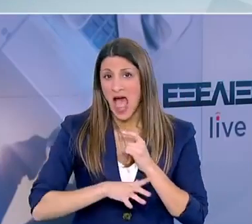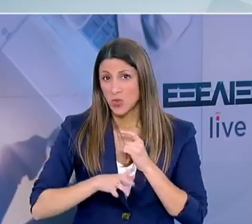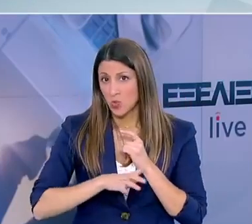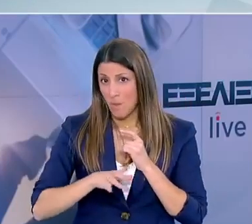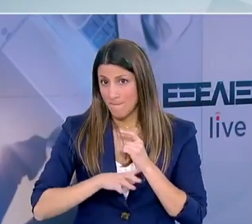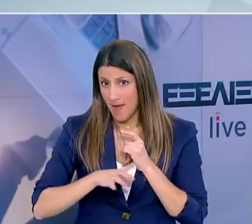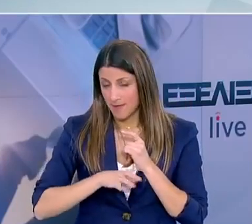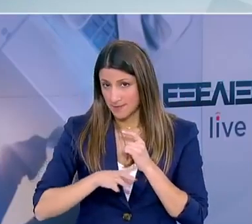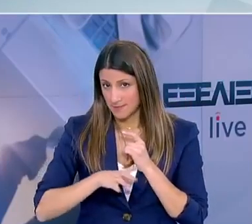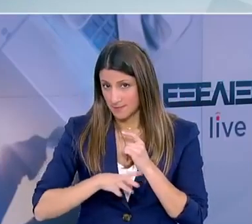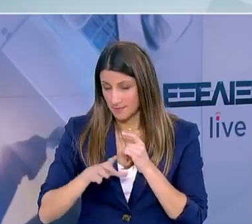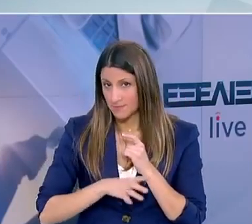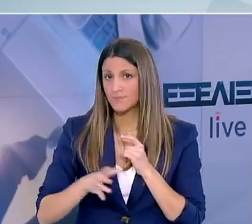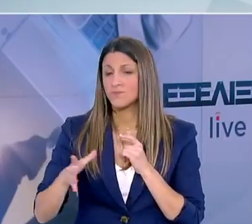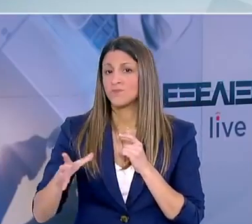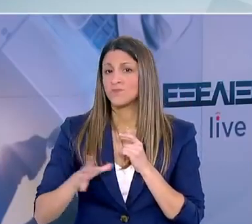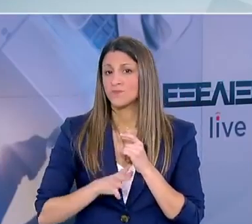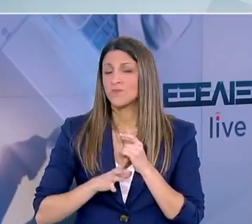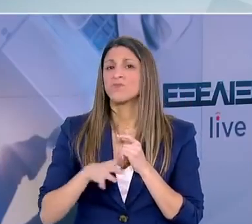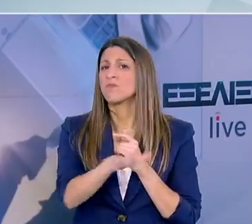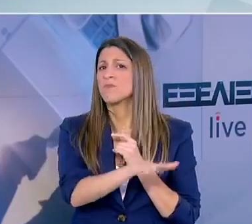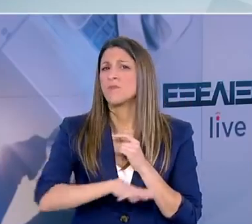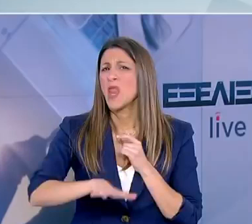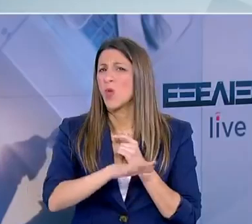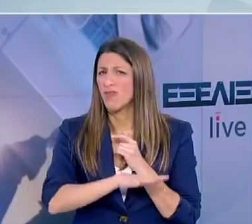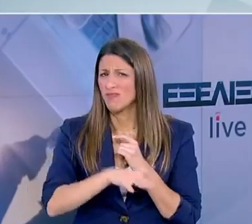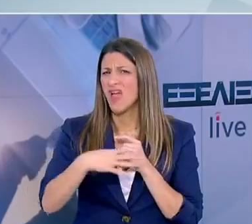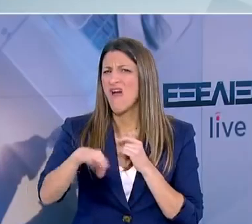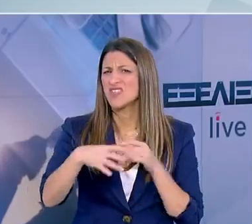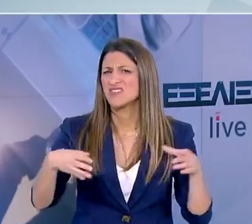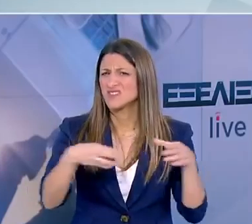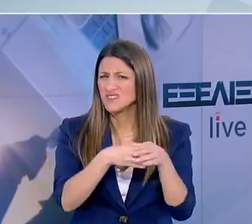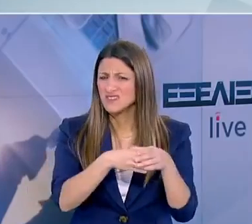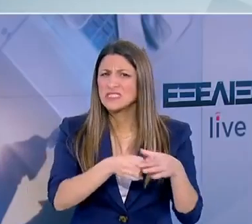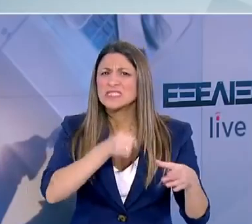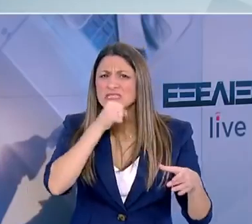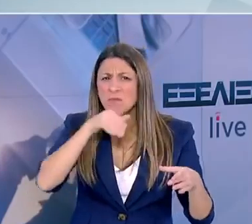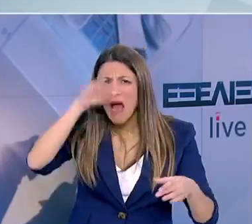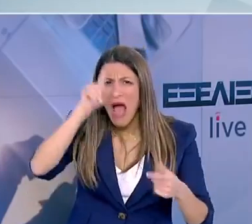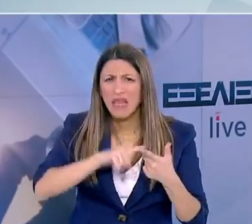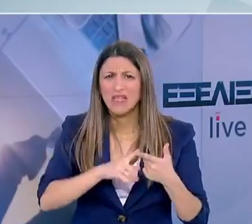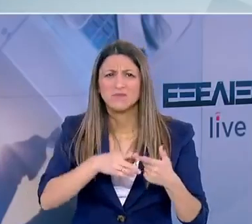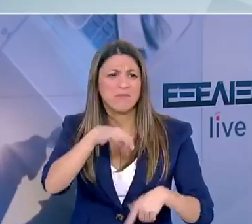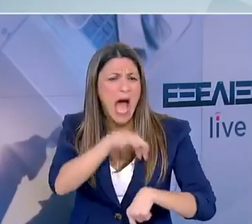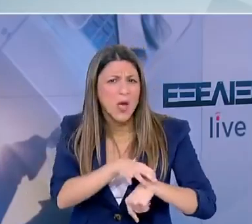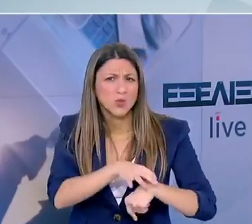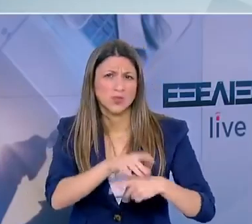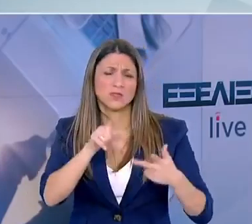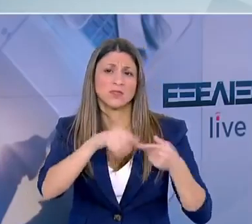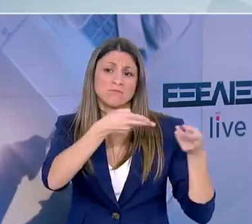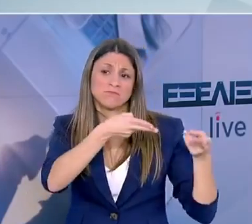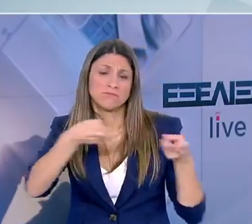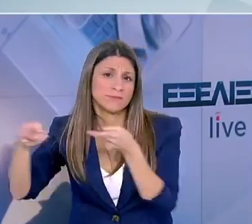καραντίνας πολιτών, κατοίκων της περιοχής που ανήκουν σε ευπαθείς ομάδες και με υποκείμενα νοσήματα για καθαρά προληπτικούς